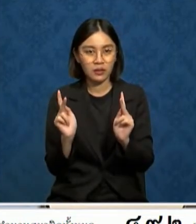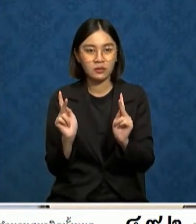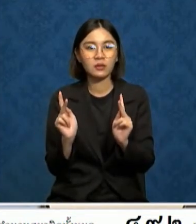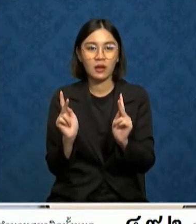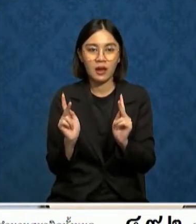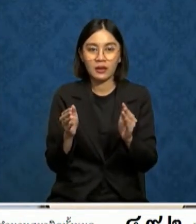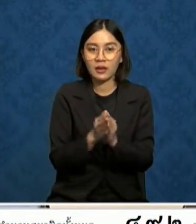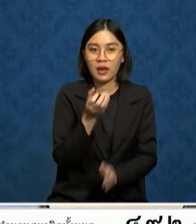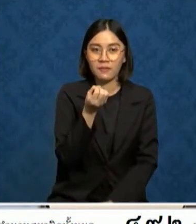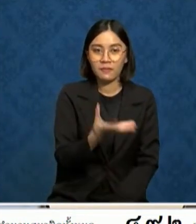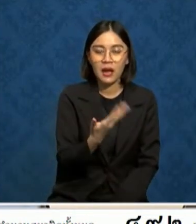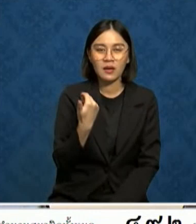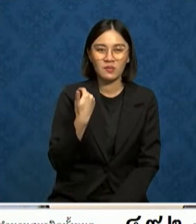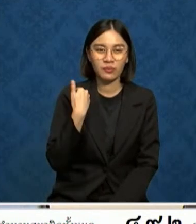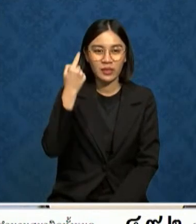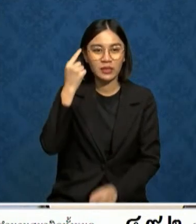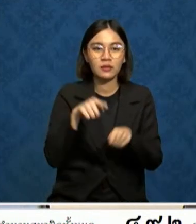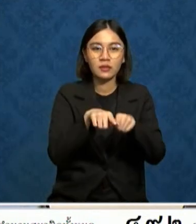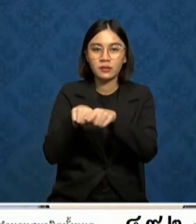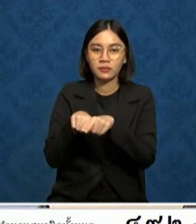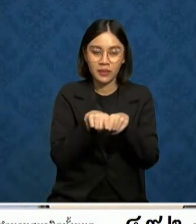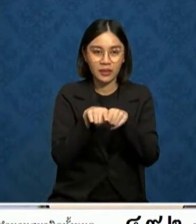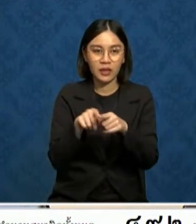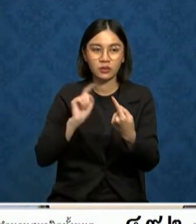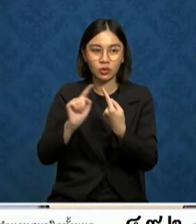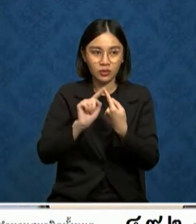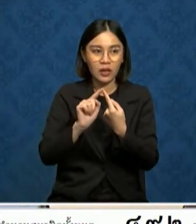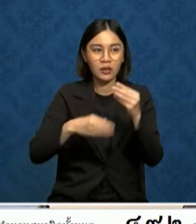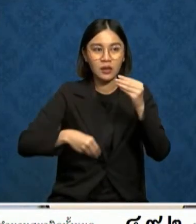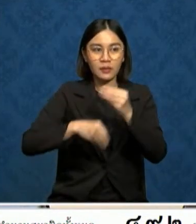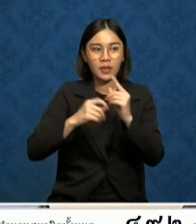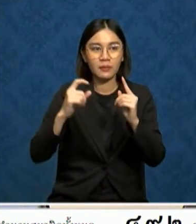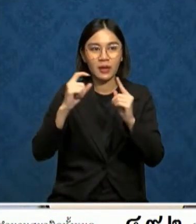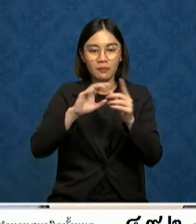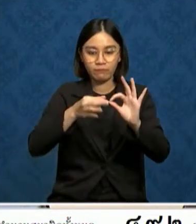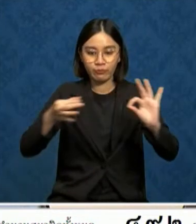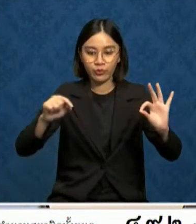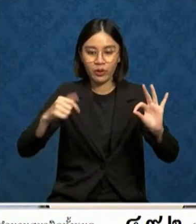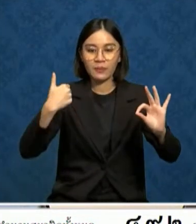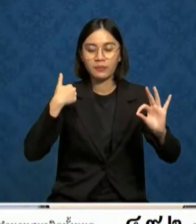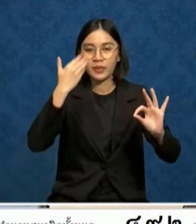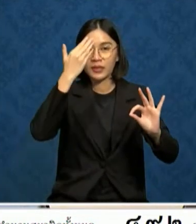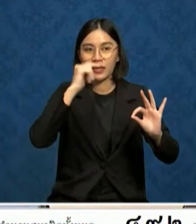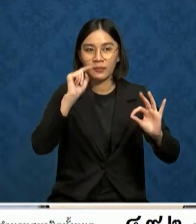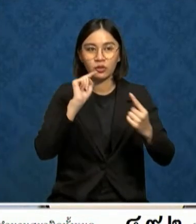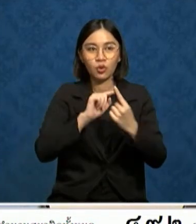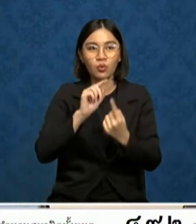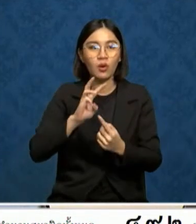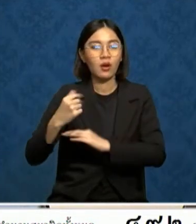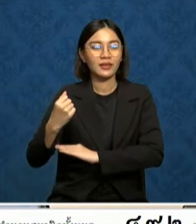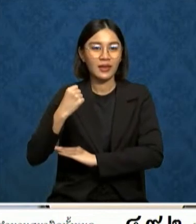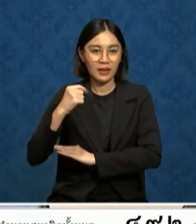สียงส่วนใหญ่ก็ได้มีกันเห็นพ้องต้องกันในการที่จะได้เพิ่มถ้อยคำนี้ไปเพื่อทำให้วว.แข็งแร